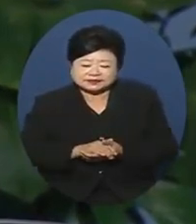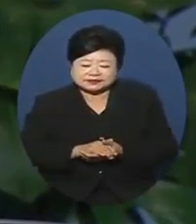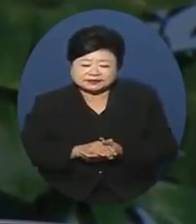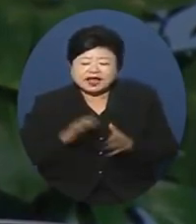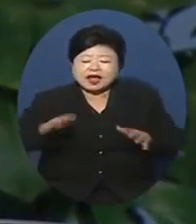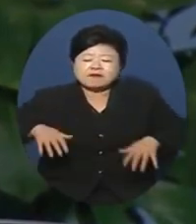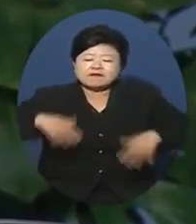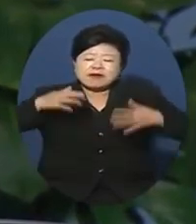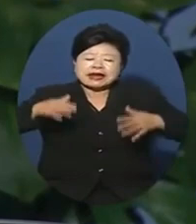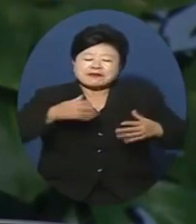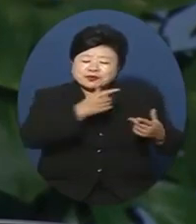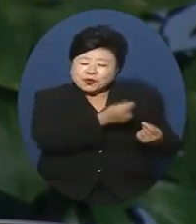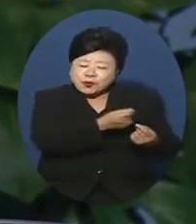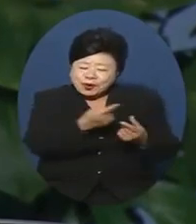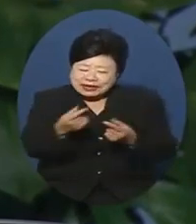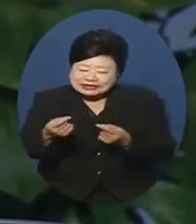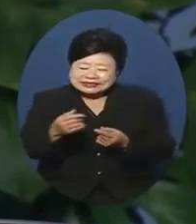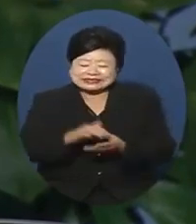바람과 같이